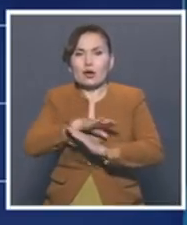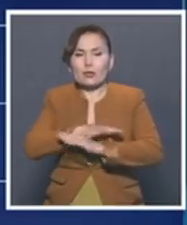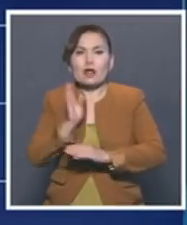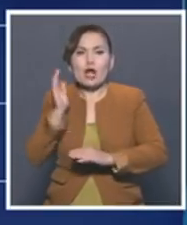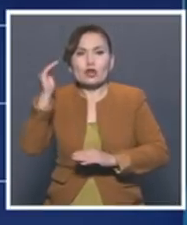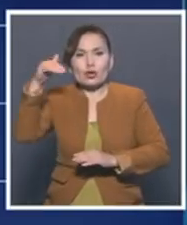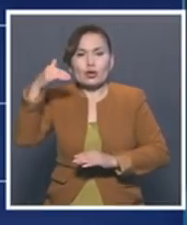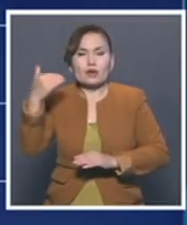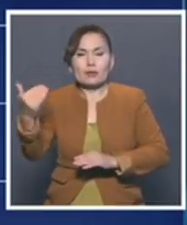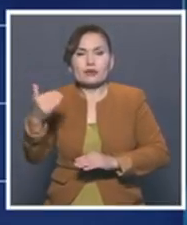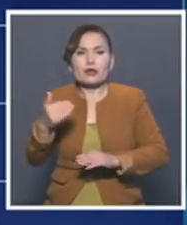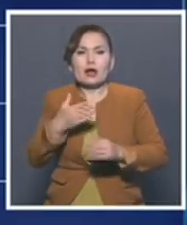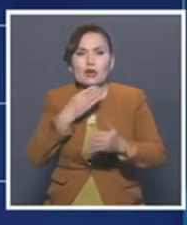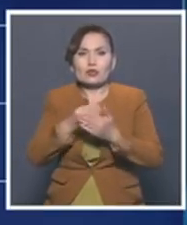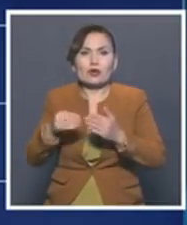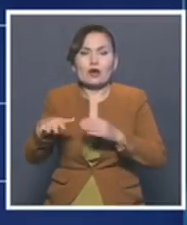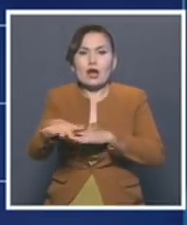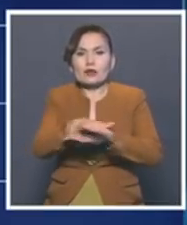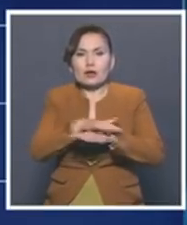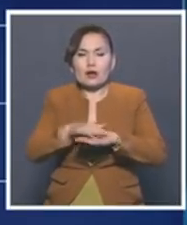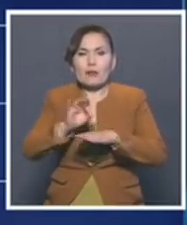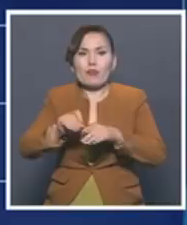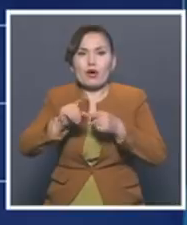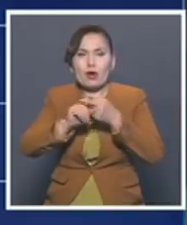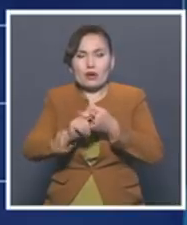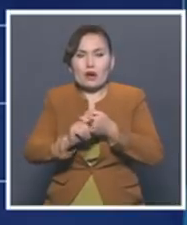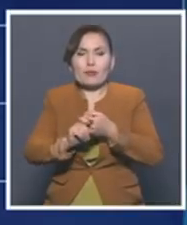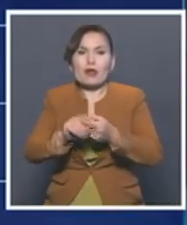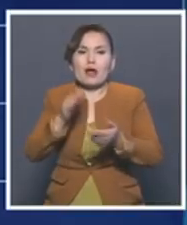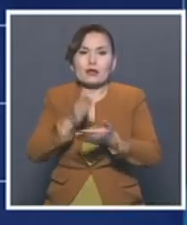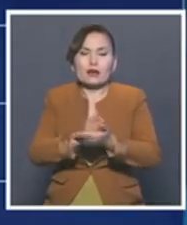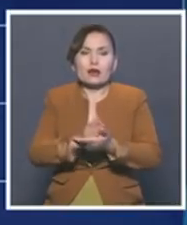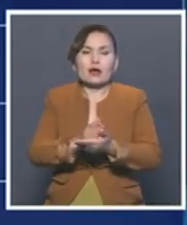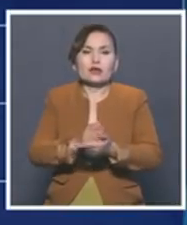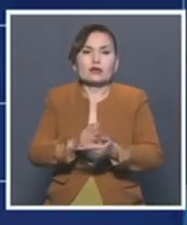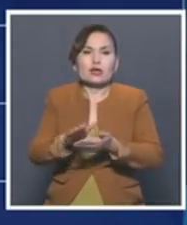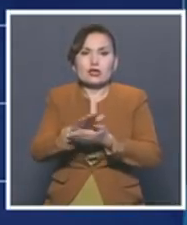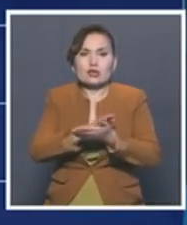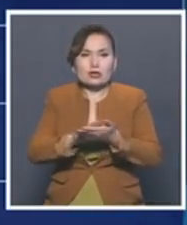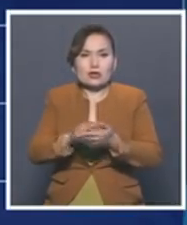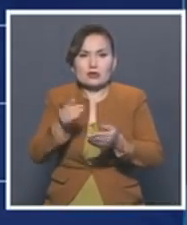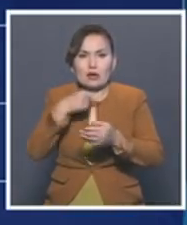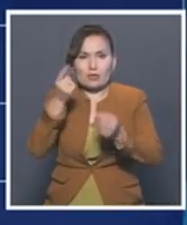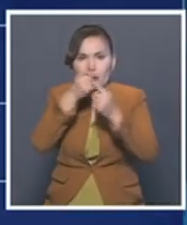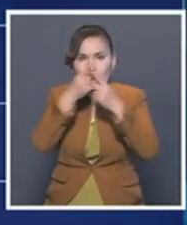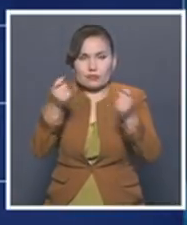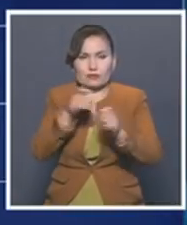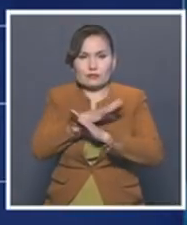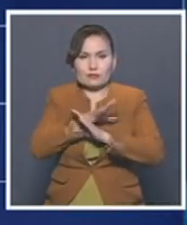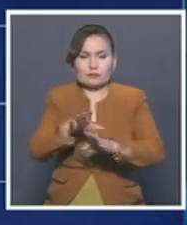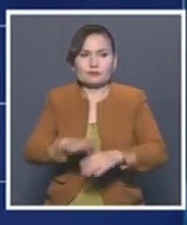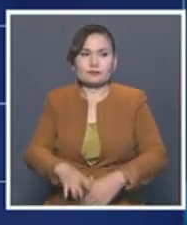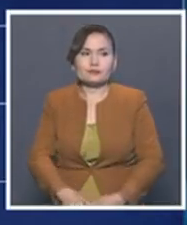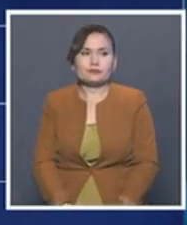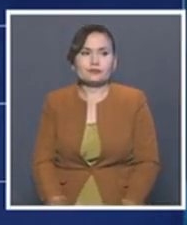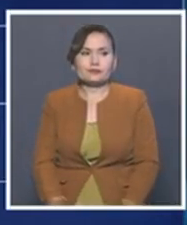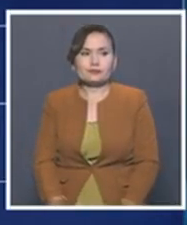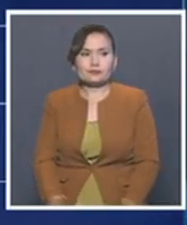Түркіменстан болса, өз территориясында коронавирус инфекциясы бар деп ешқашан мәлімдеген емес.